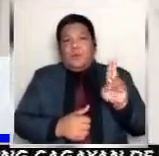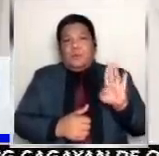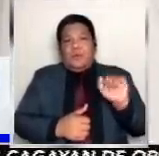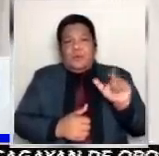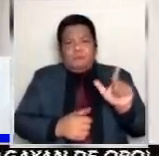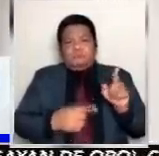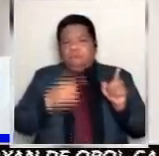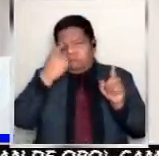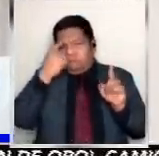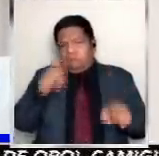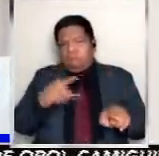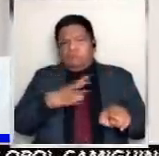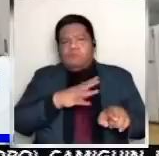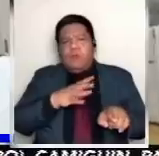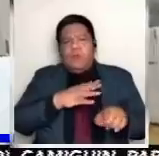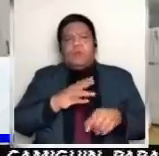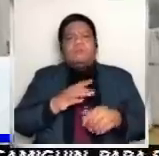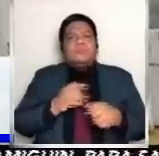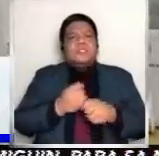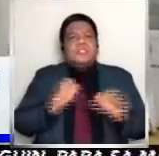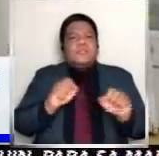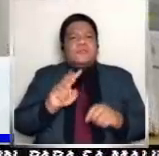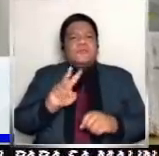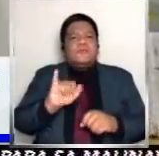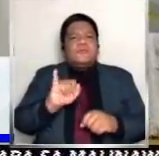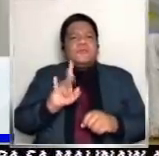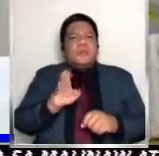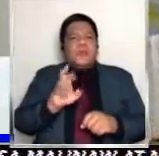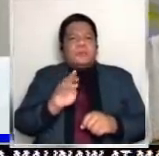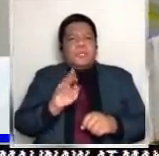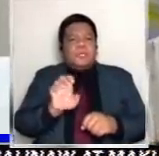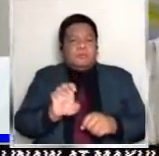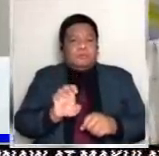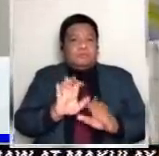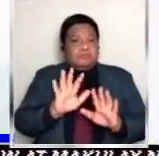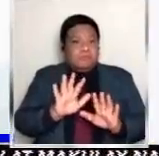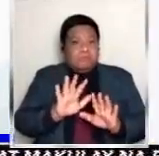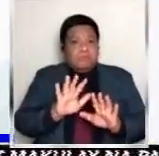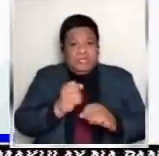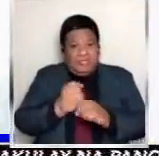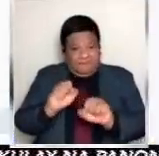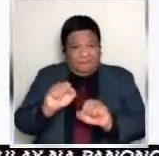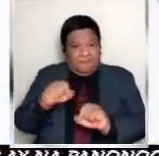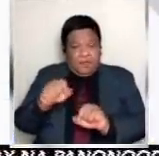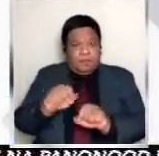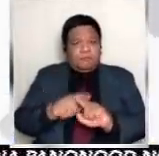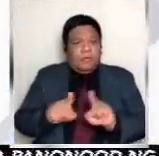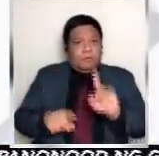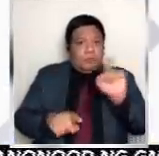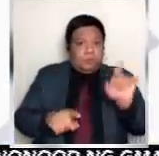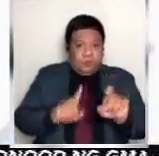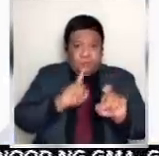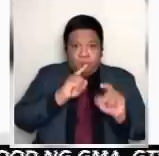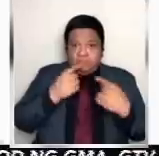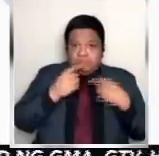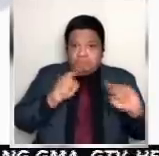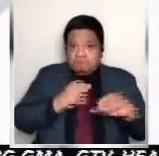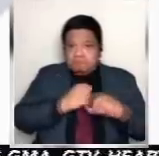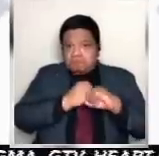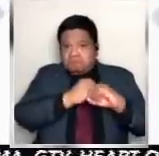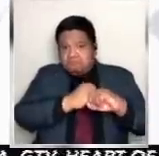ivermectin. Pero ibang tanong daw kung mabisa nga ba ito laban sa COVID. Kaya nga pinayagan yan kasi